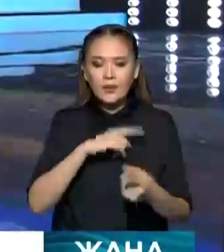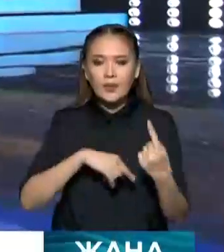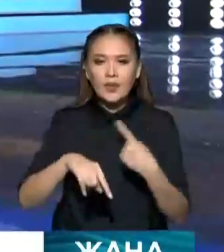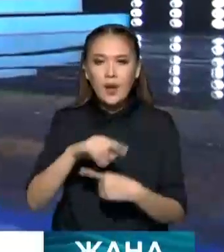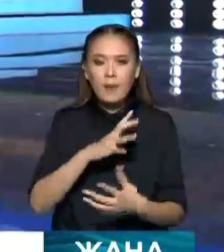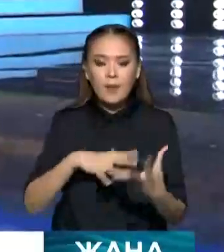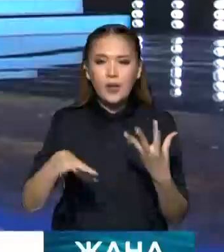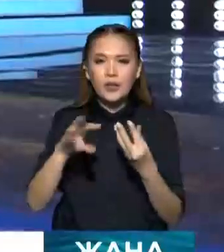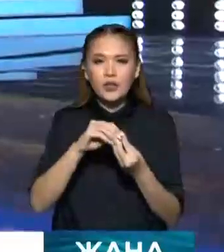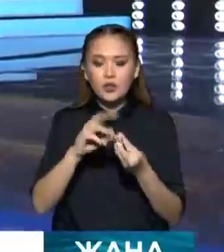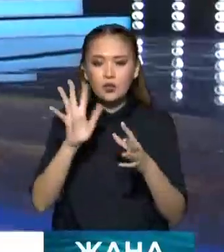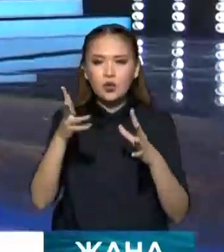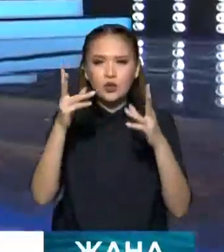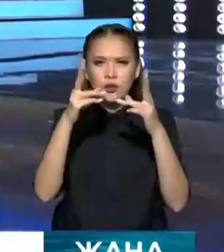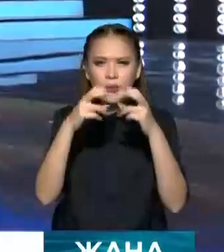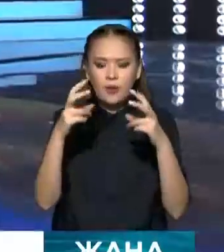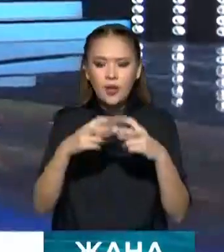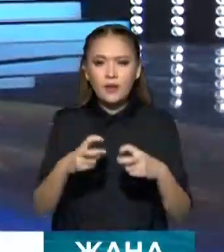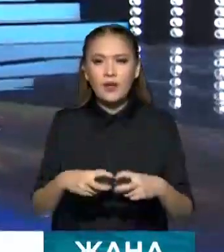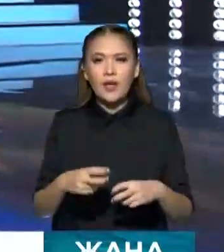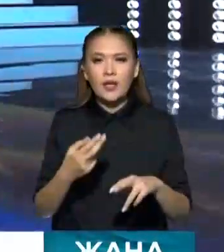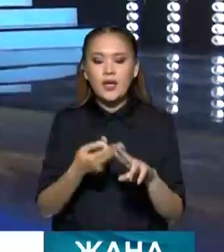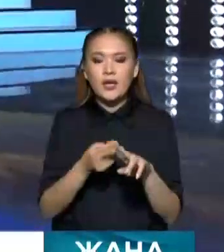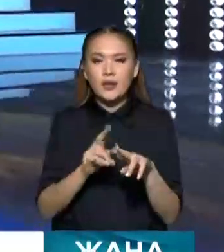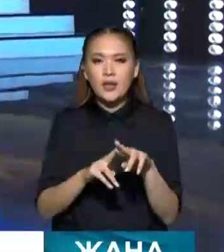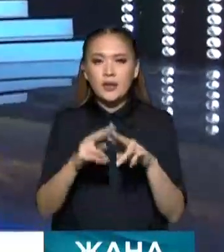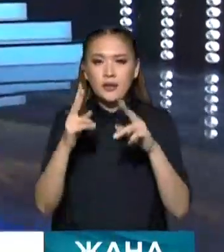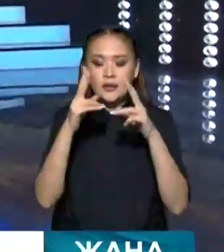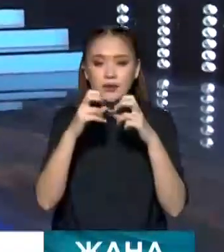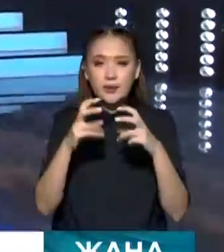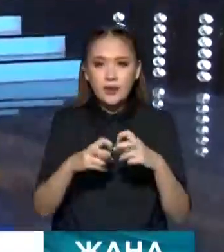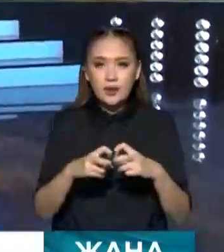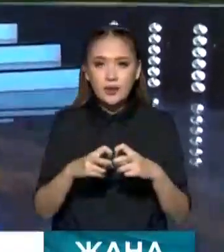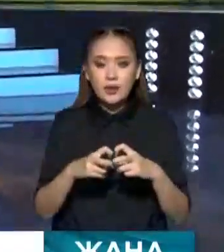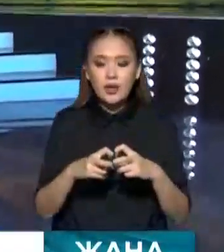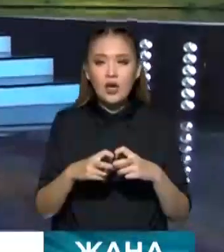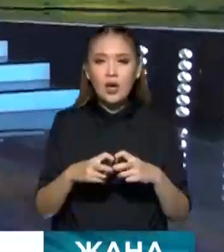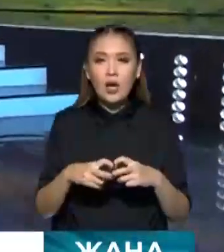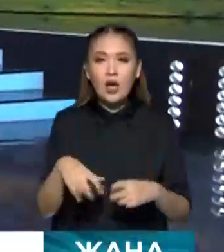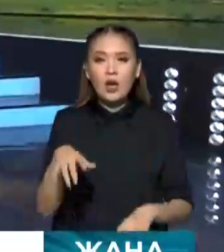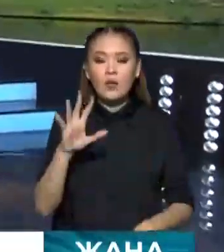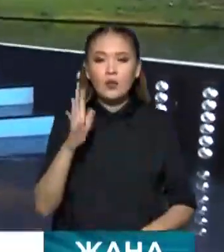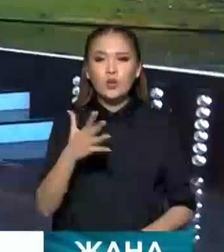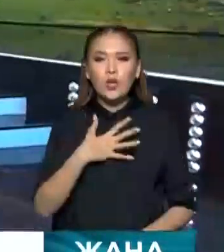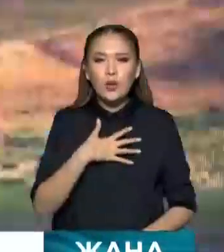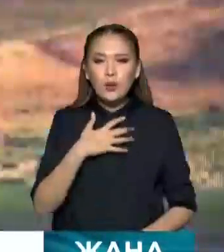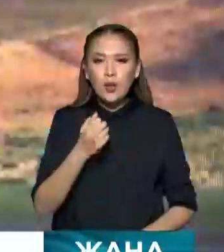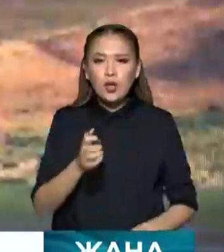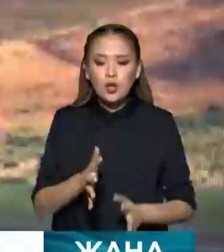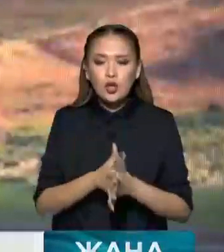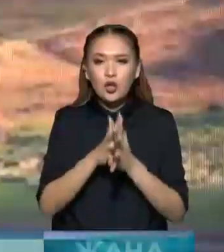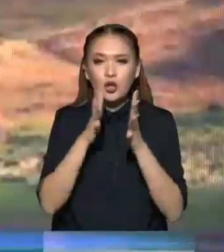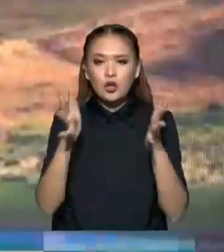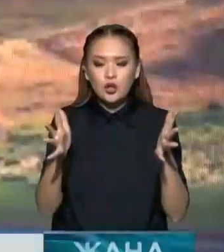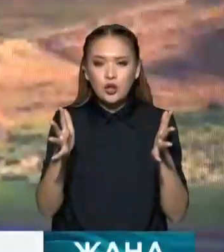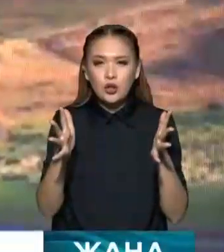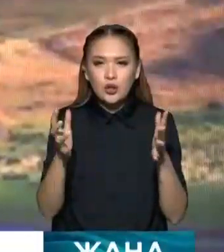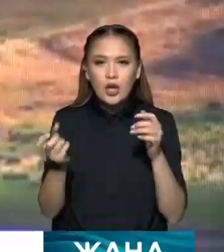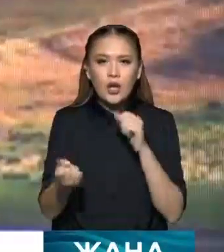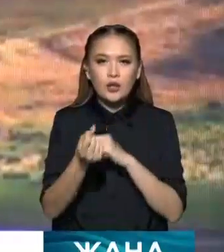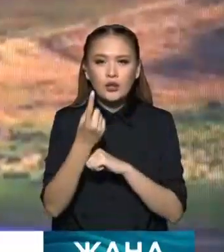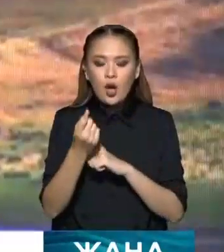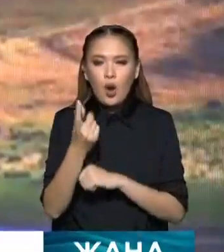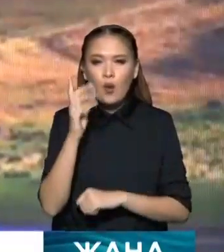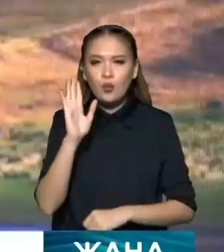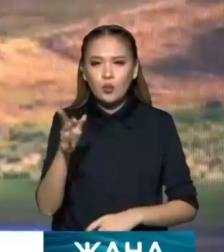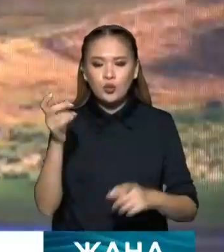барлығы жаппай тексерілетін болады. Міне осы тексерудің нәтижесінде менің ойымша тағы да үлкен қомақты нәтижелерге біз жетеміз. Демек